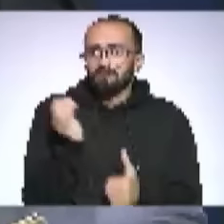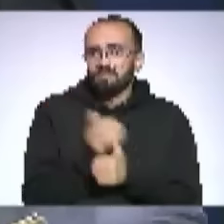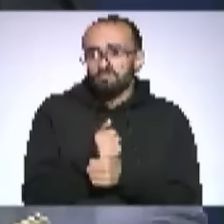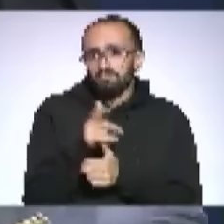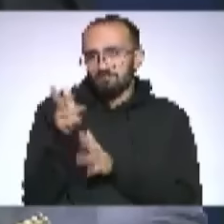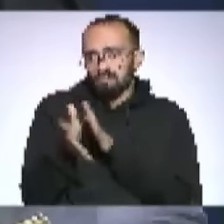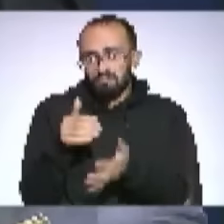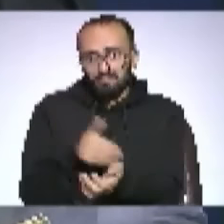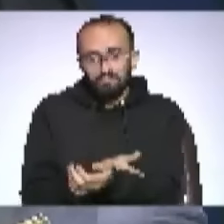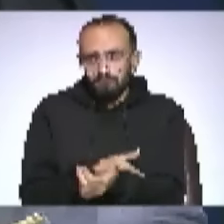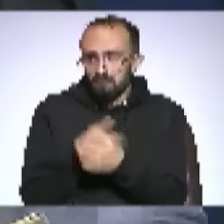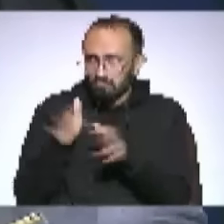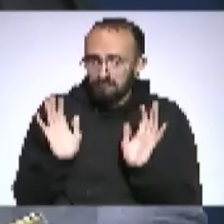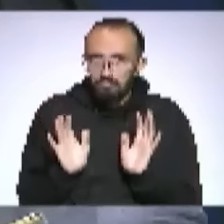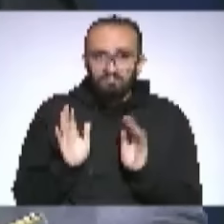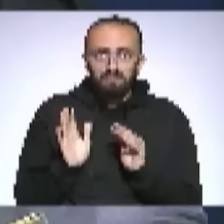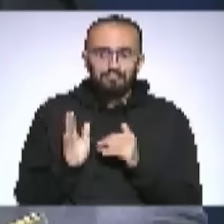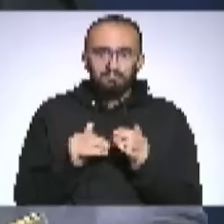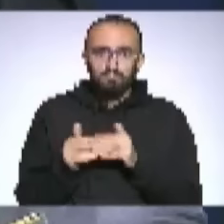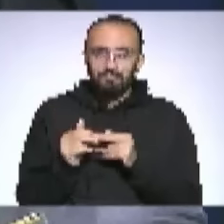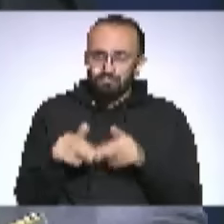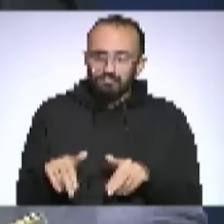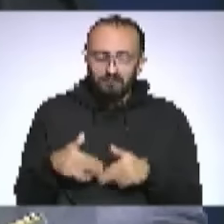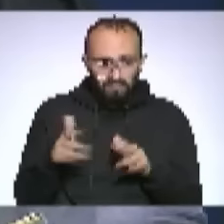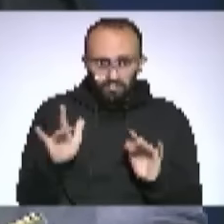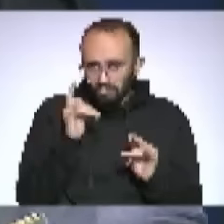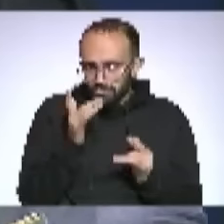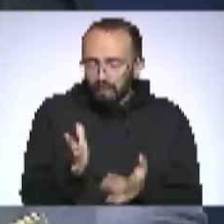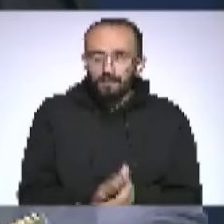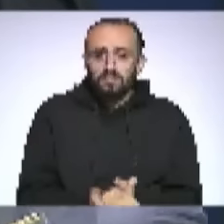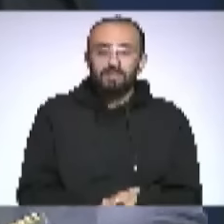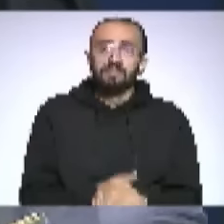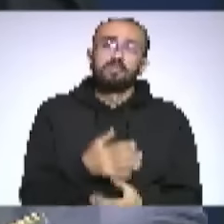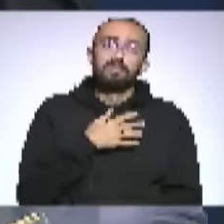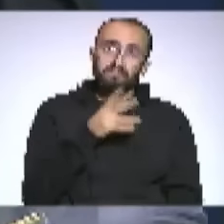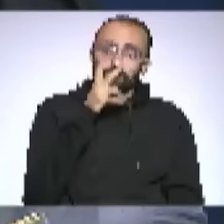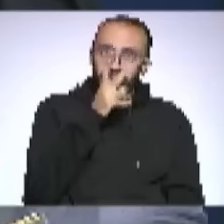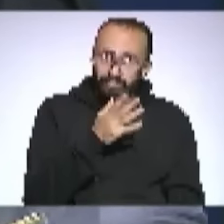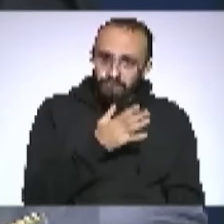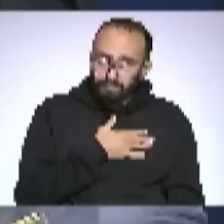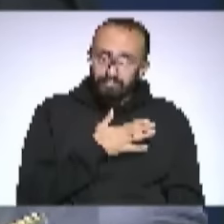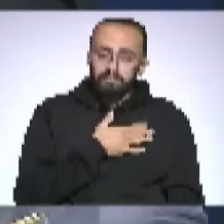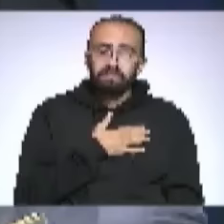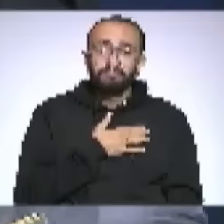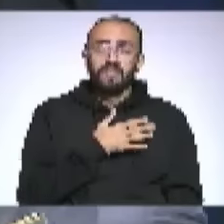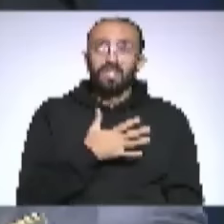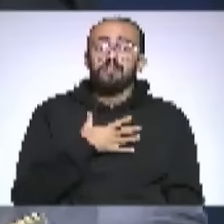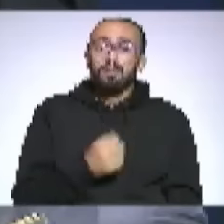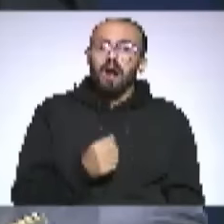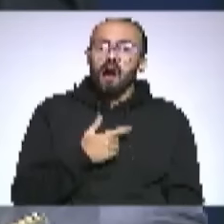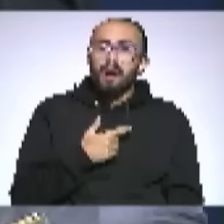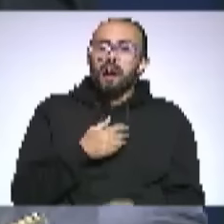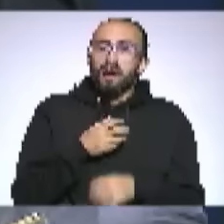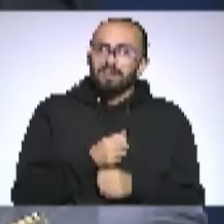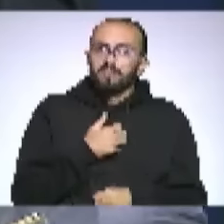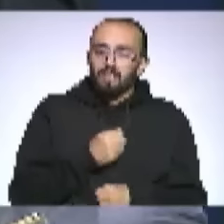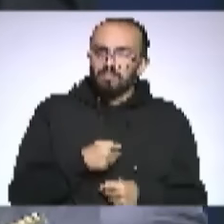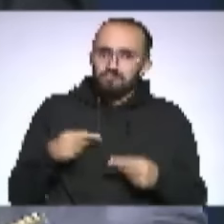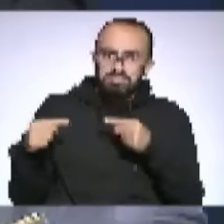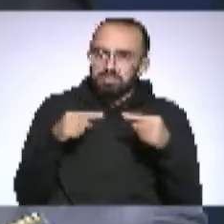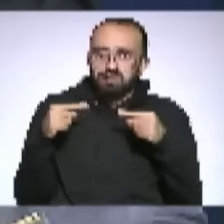بتقول يعني ف انا رايي يا ابني ظروفك الصحيه كمان حافظ على صحتك ما تخشش في